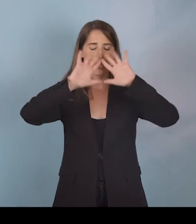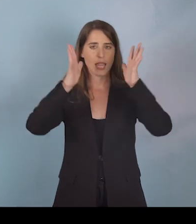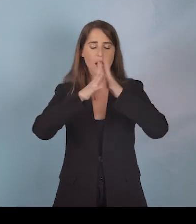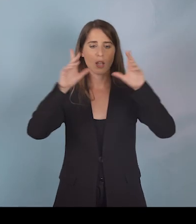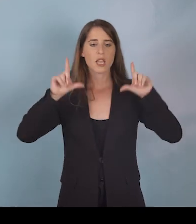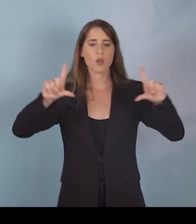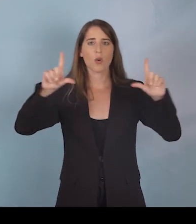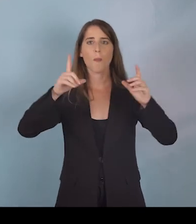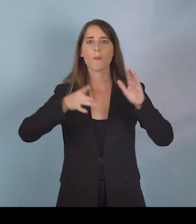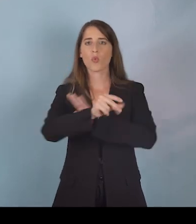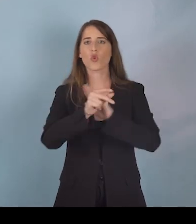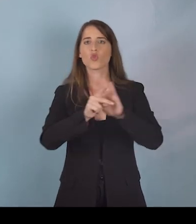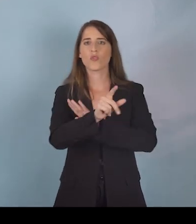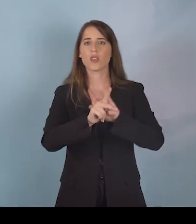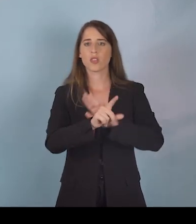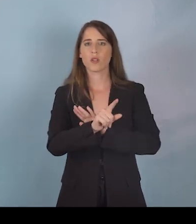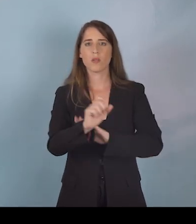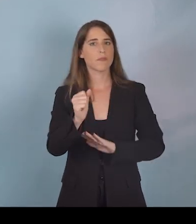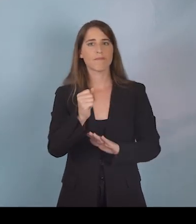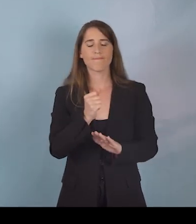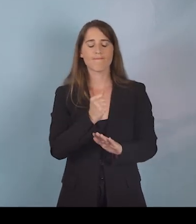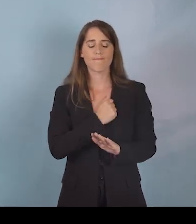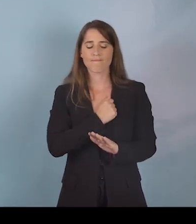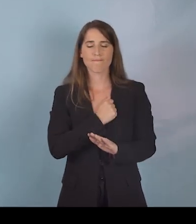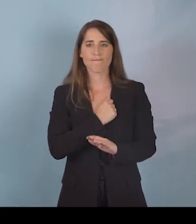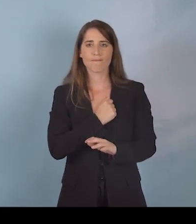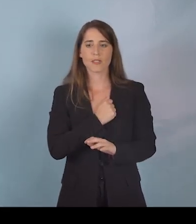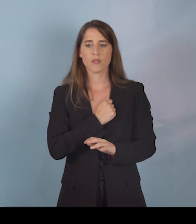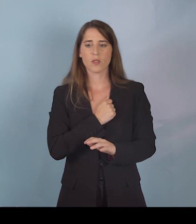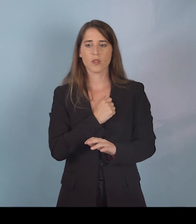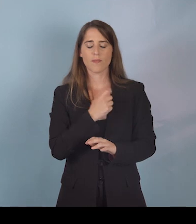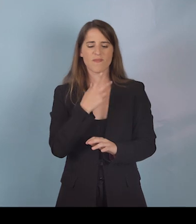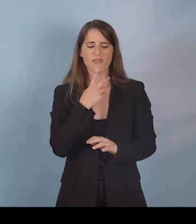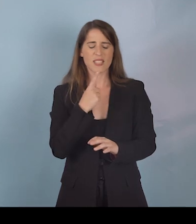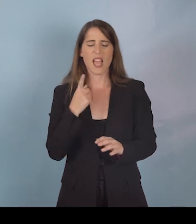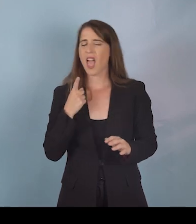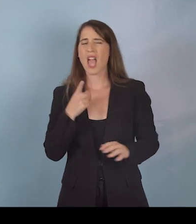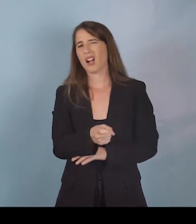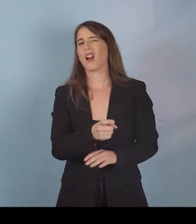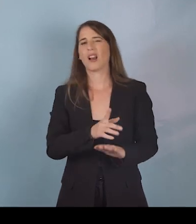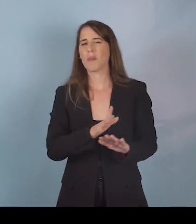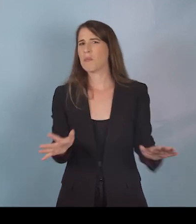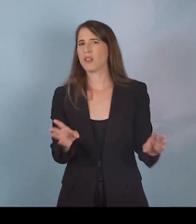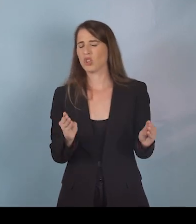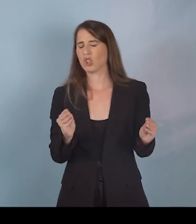είπατε. Εγώ θέλω να πω ότι, αν δούμε στο γενικό πλαίσιο το προσφυγικό αυτή τη στιγμή,